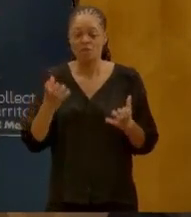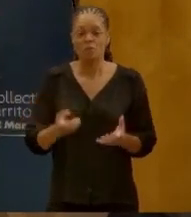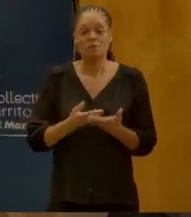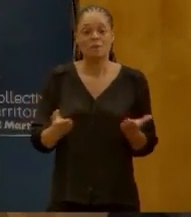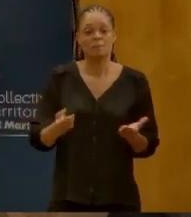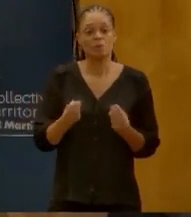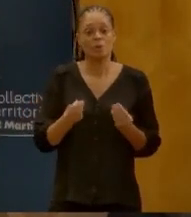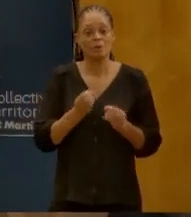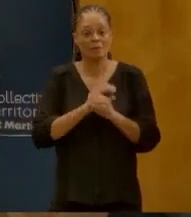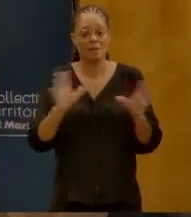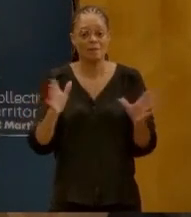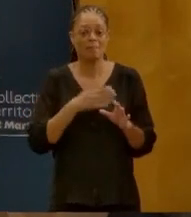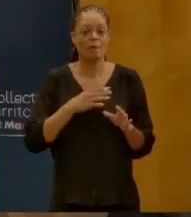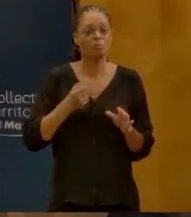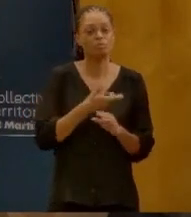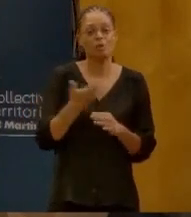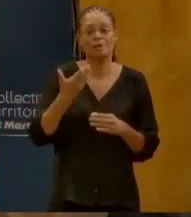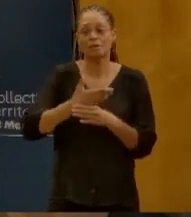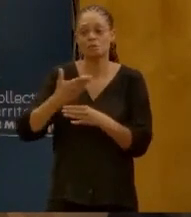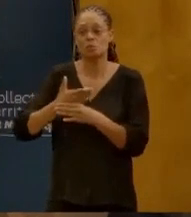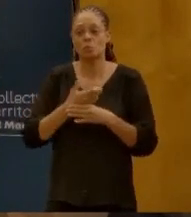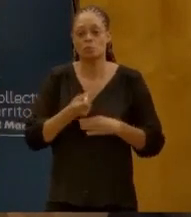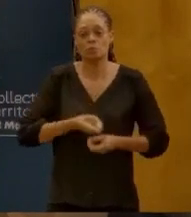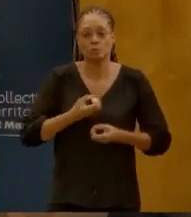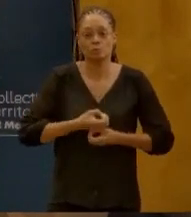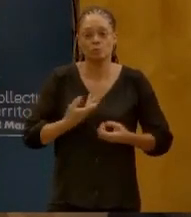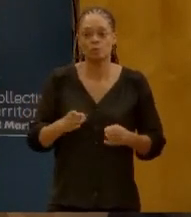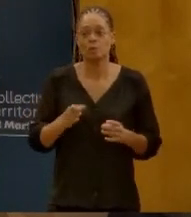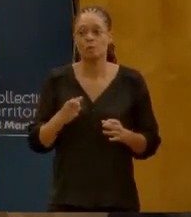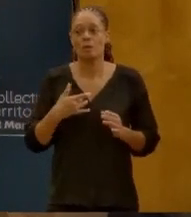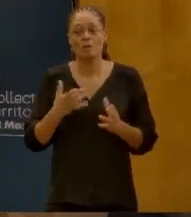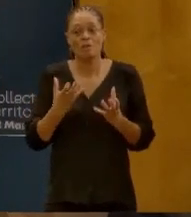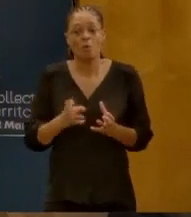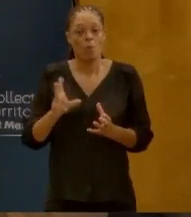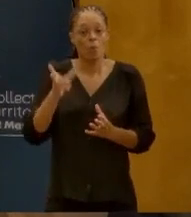interventions, etc., pour que ma maman comprenne bien.